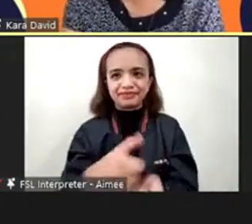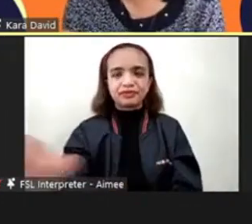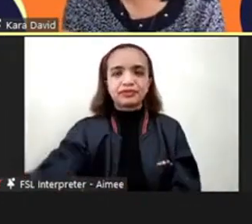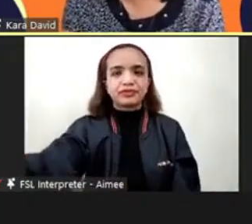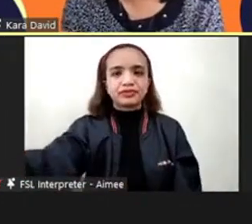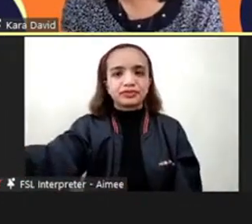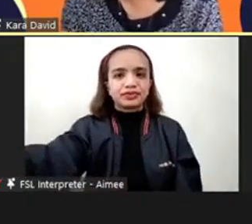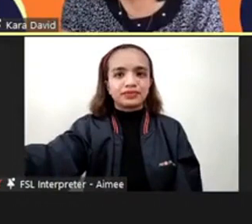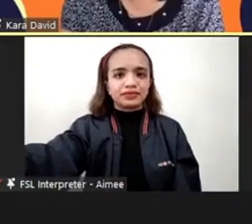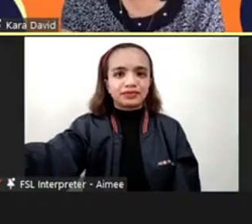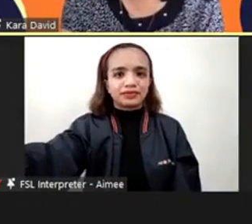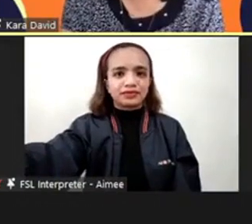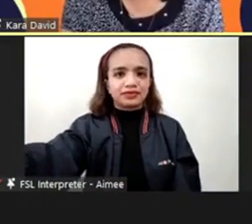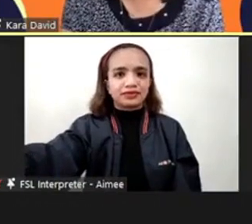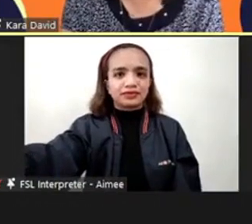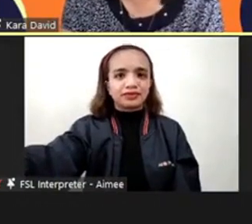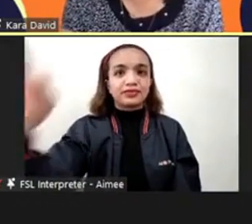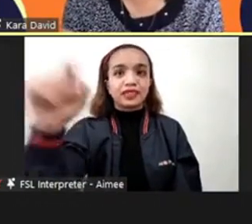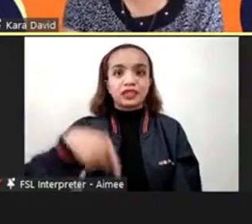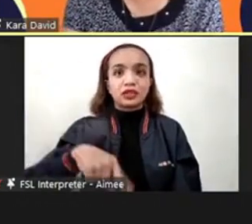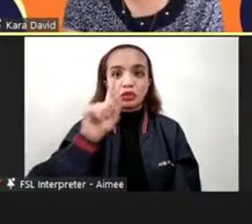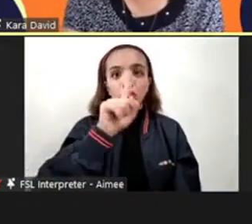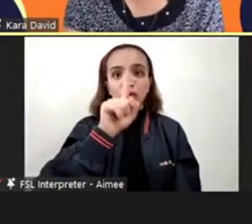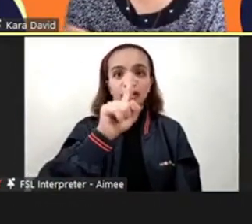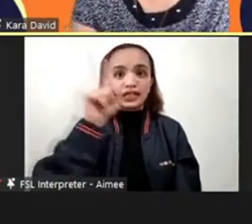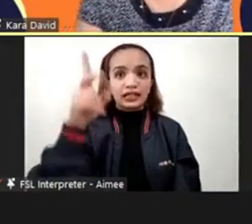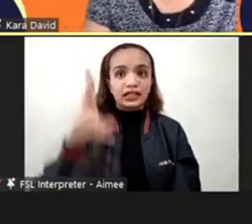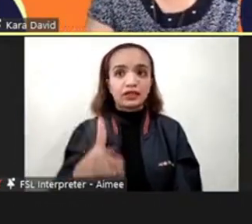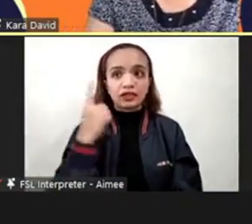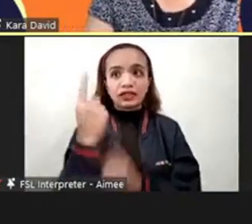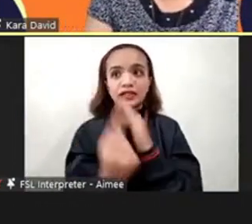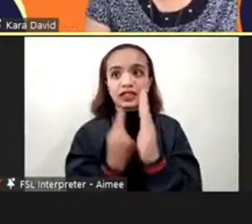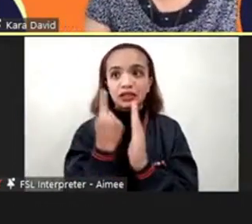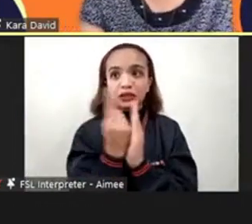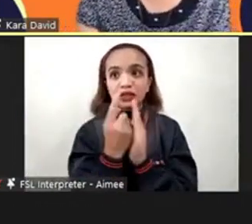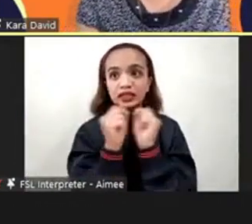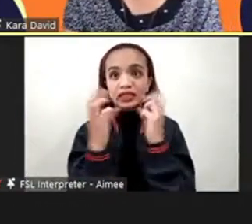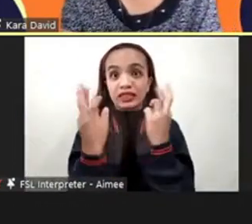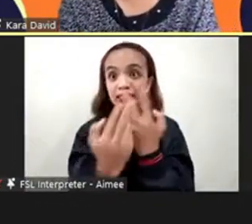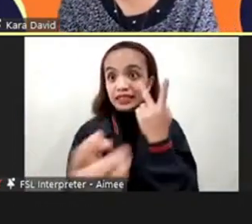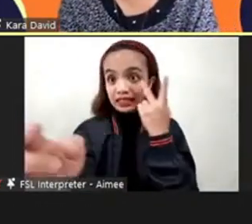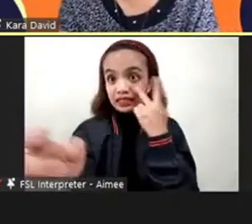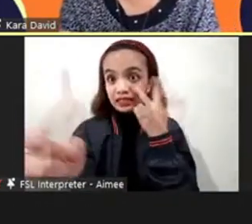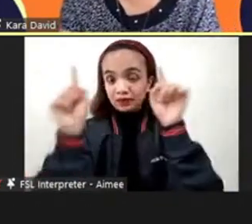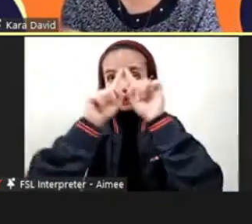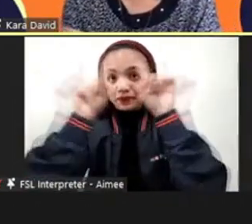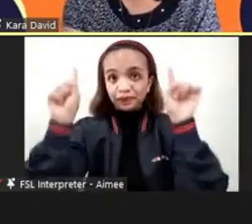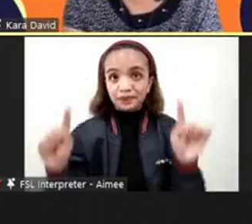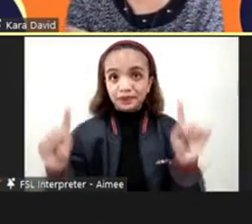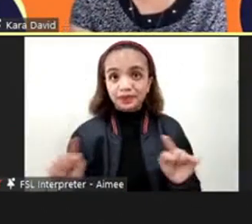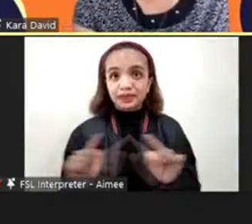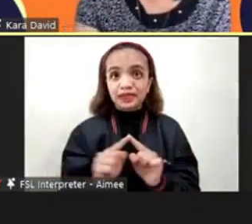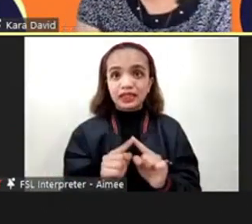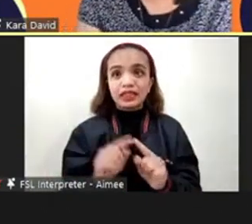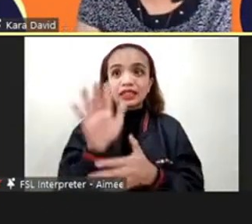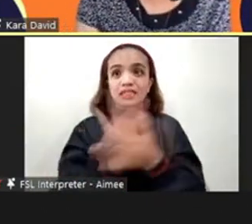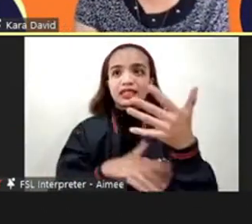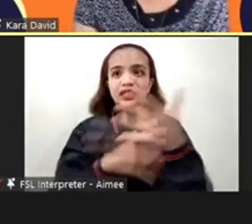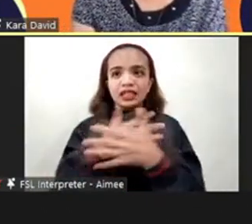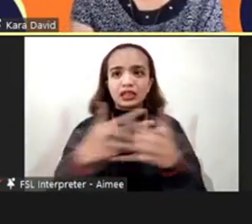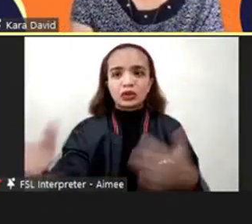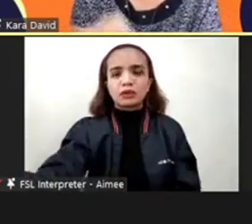is a 1.5-hour session. Ayan, nakikita nyo po sa inyong screens ang ating schedule para sa umagang